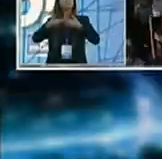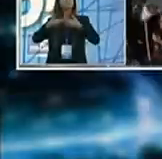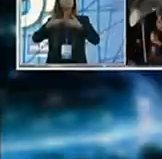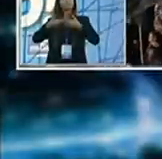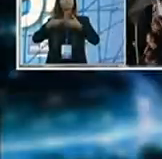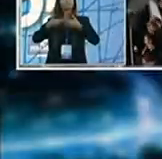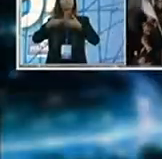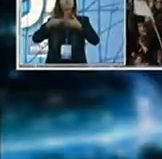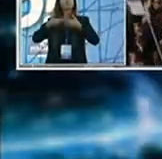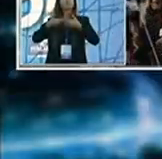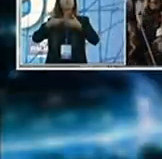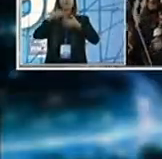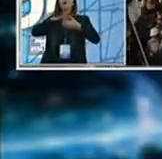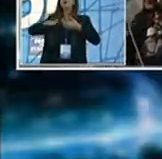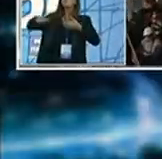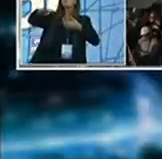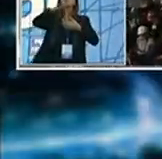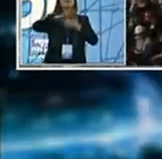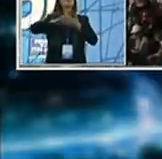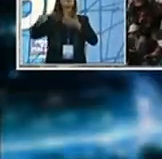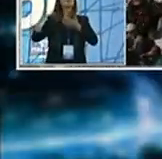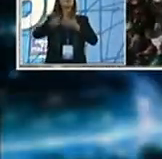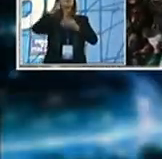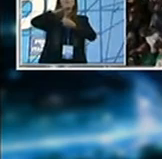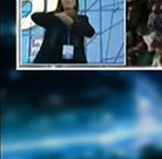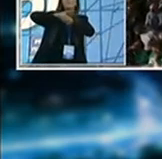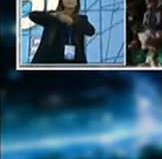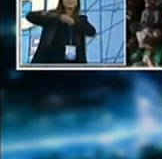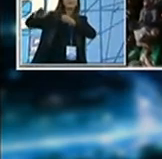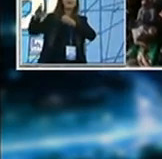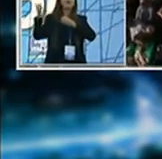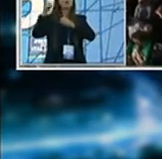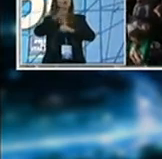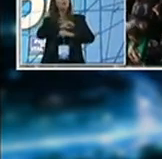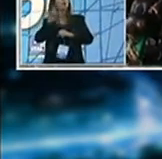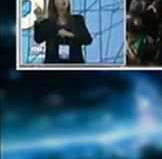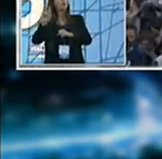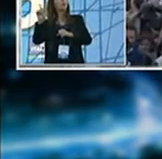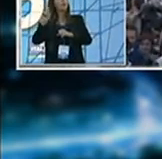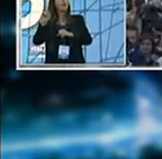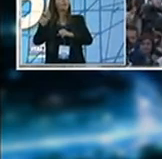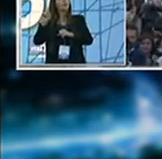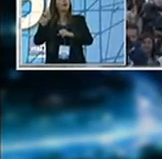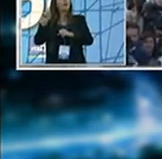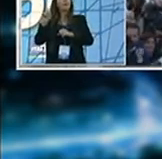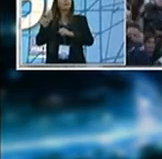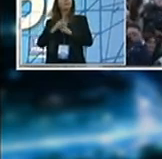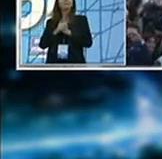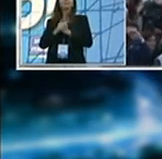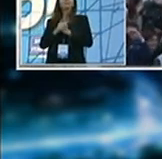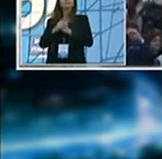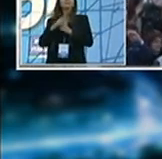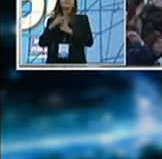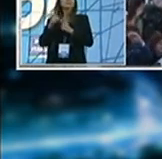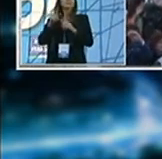dove c'erano i militanti. Giovanni, certo, ha colpito la sua ripresenza qui. Ho l'impressione che stia, ecco, sta parlando Giorgia